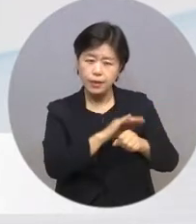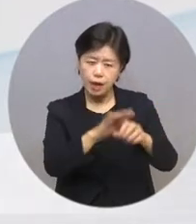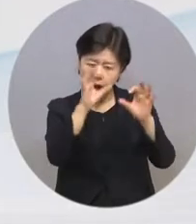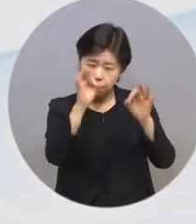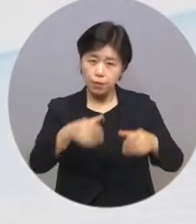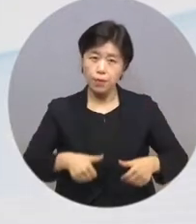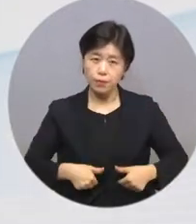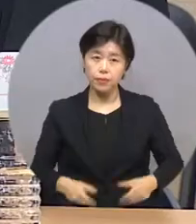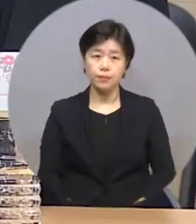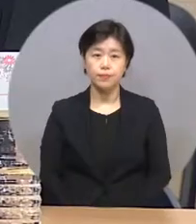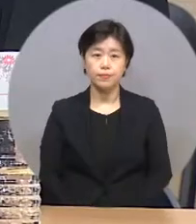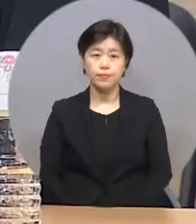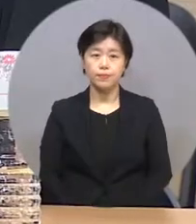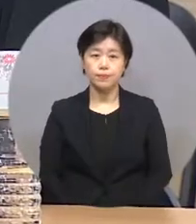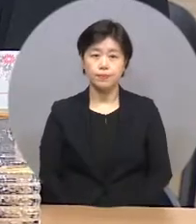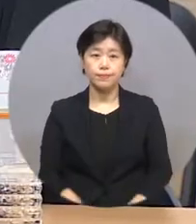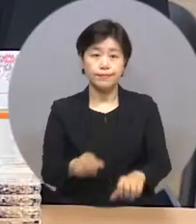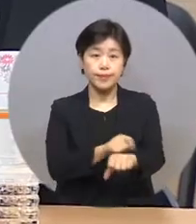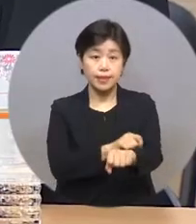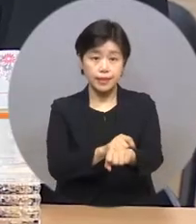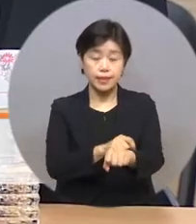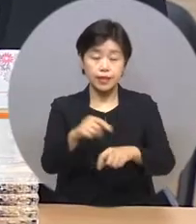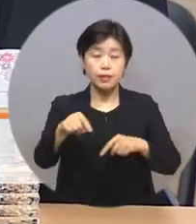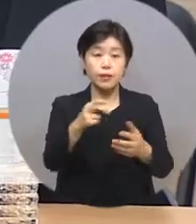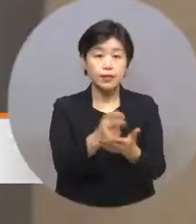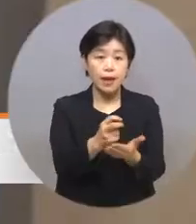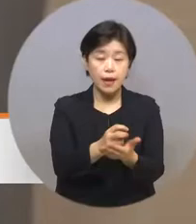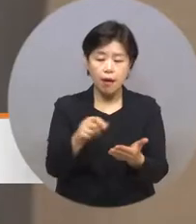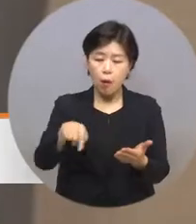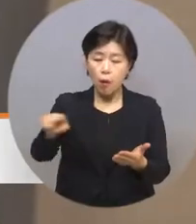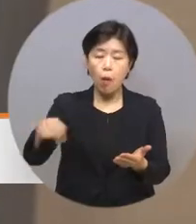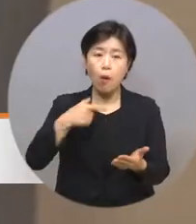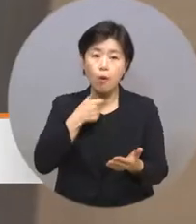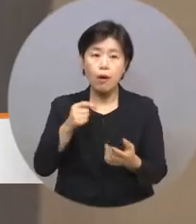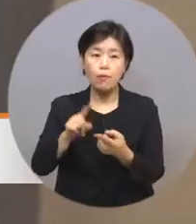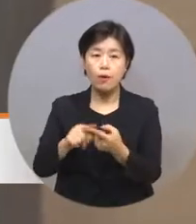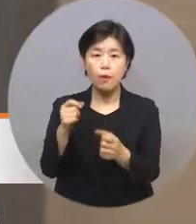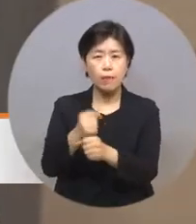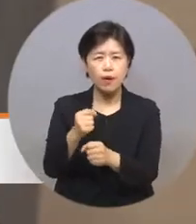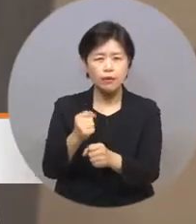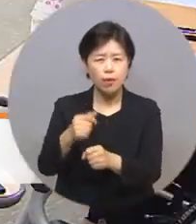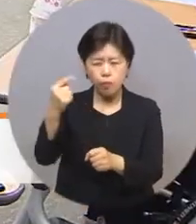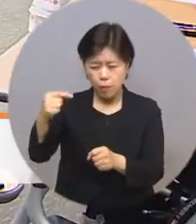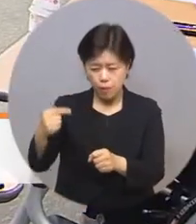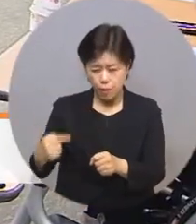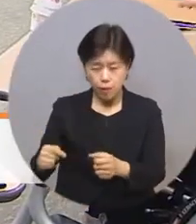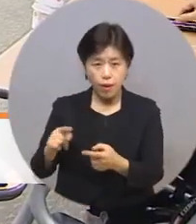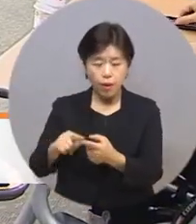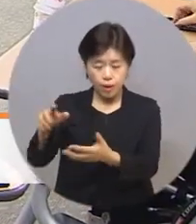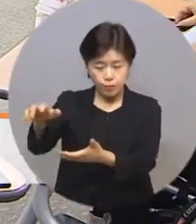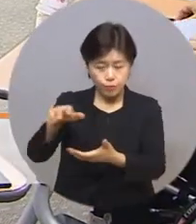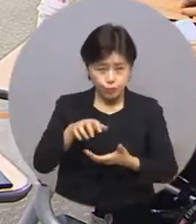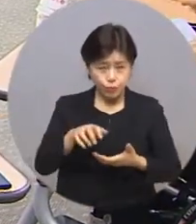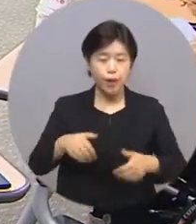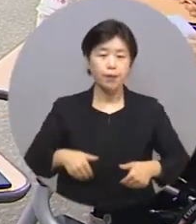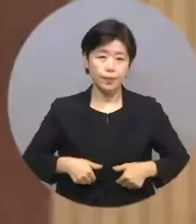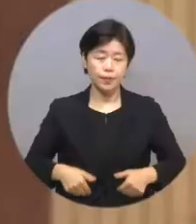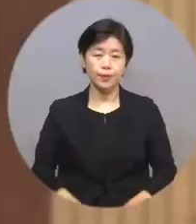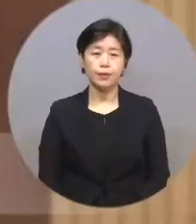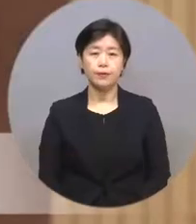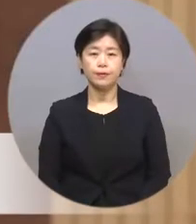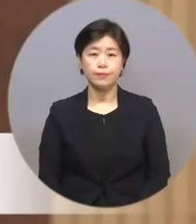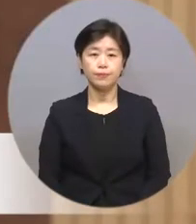짚어보겠습니다 특히 정책 수요자의 욕구를 반영하여 실효성 있는 정책을 만드는데 집중할 방침입니다